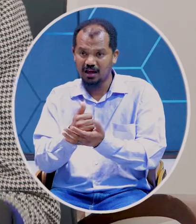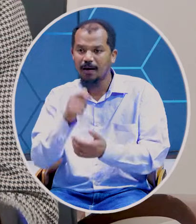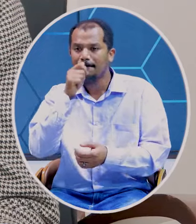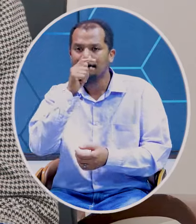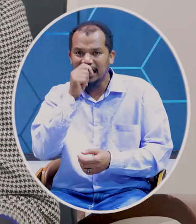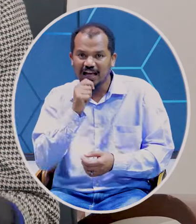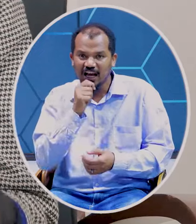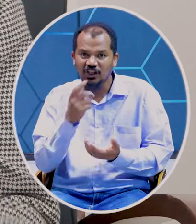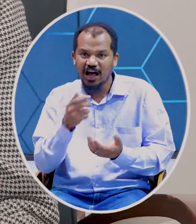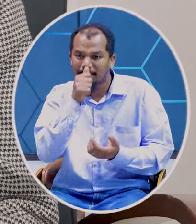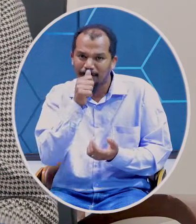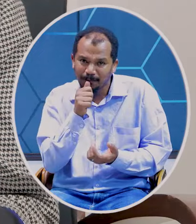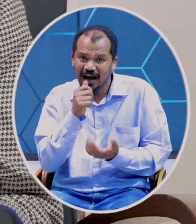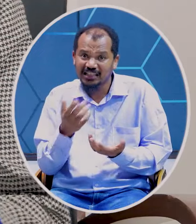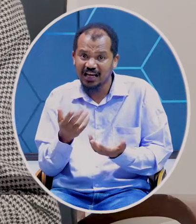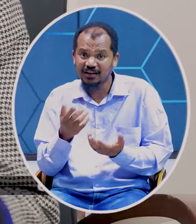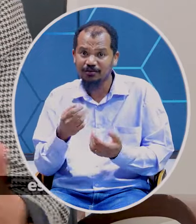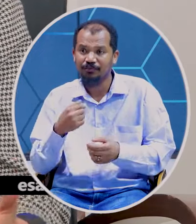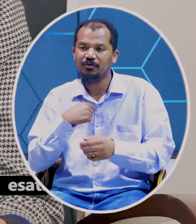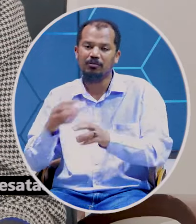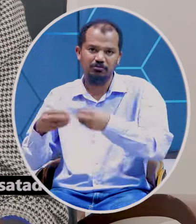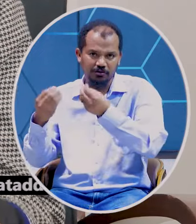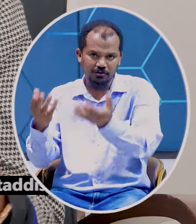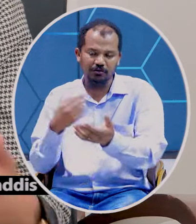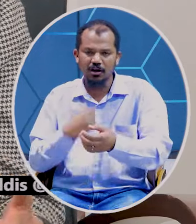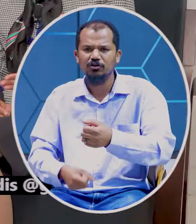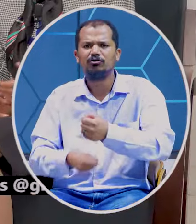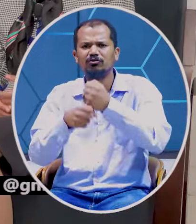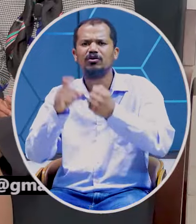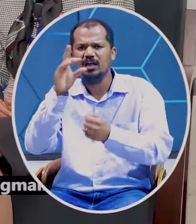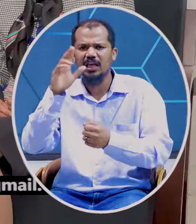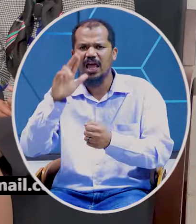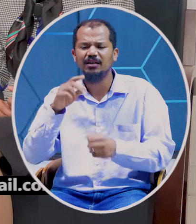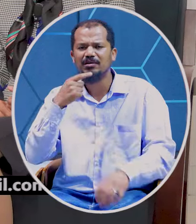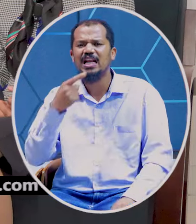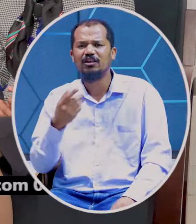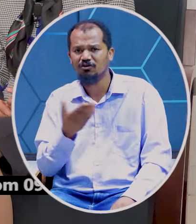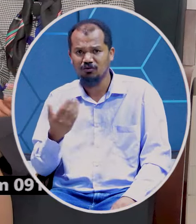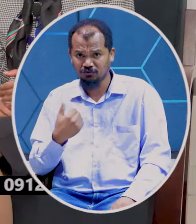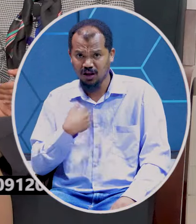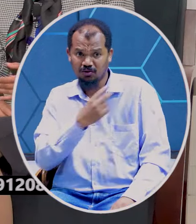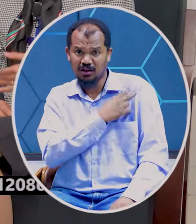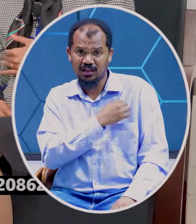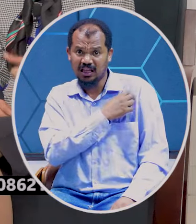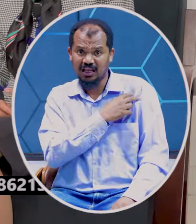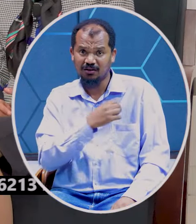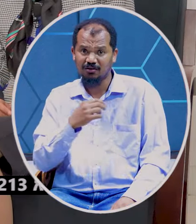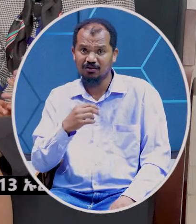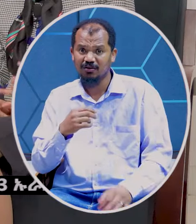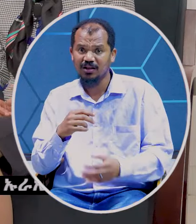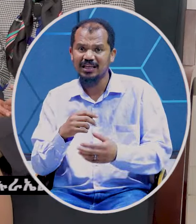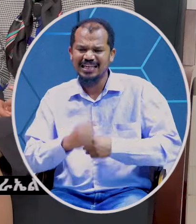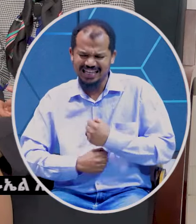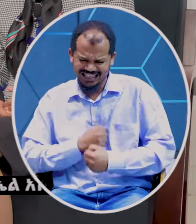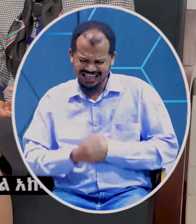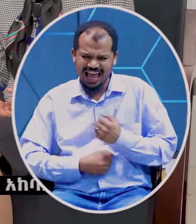ለታካሚ ማስተጋሻም የህመም ማስተጋሻም እኛ እስከ palliative care supportive care ምንላቸው ነገሮች አሉና ታካሚው ከህመም ነፃ